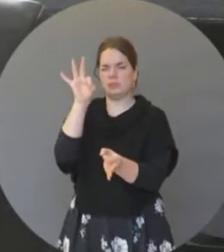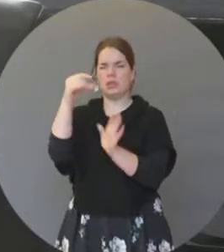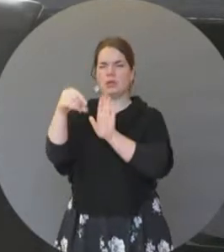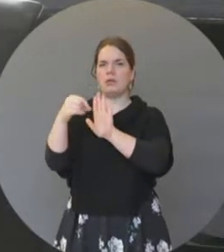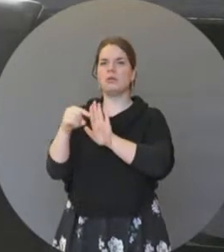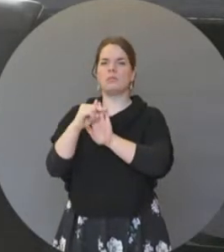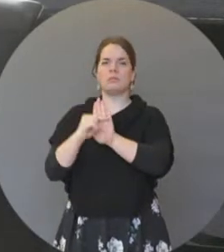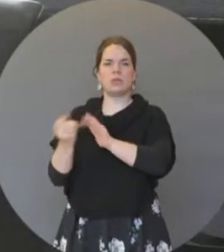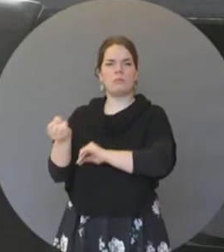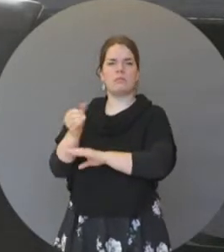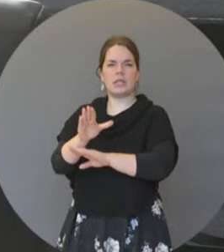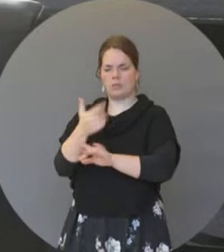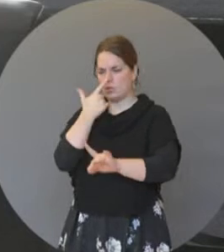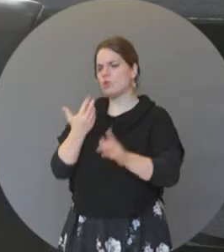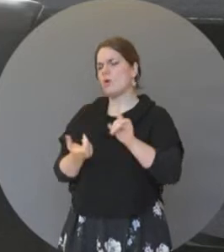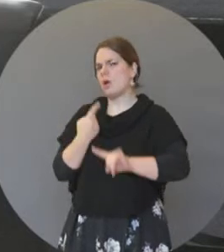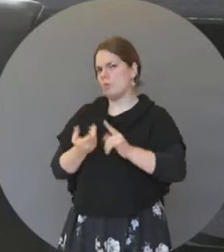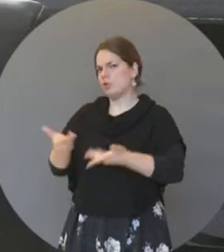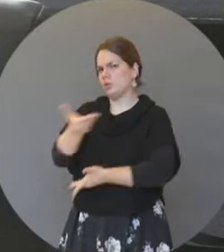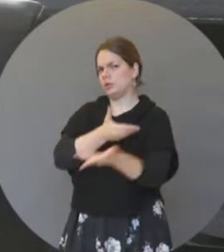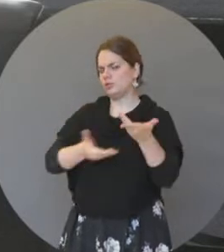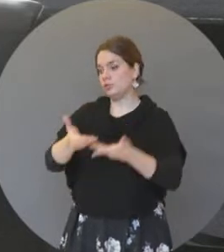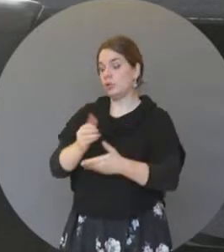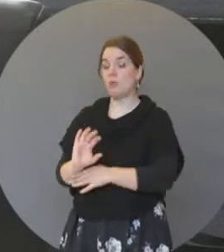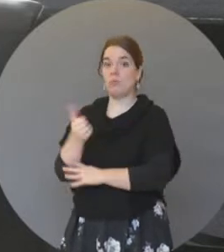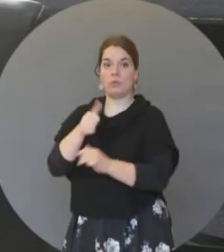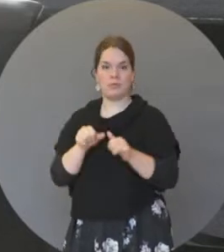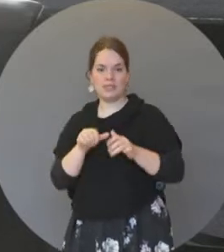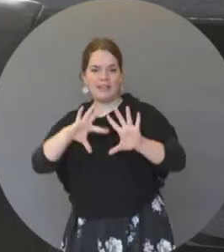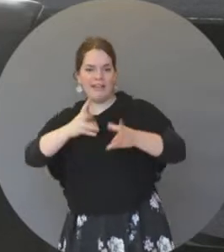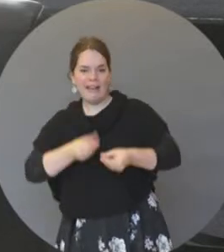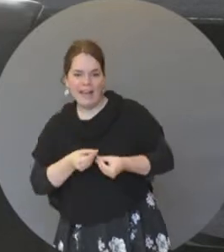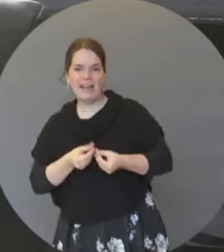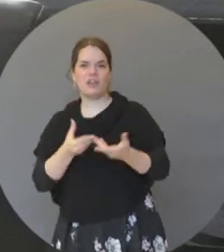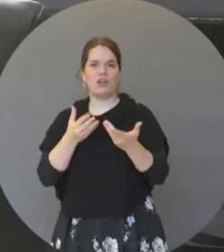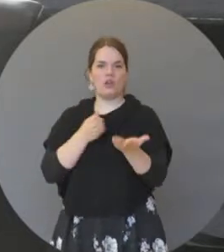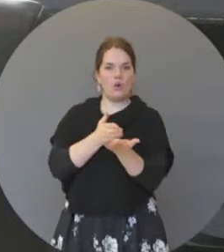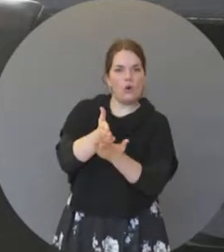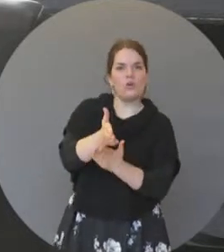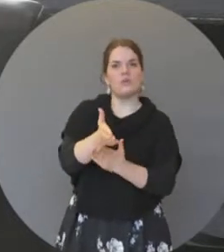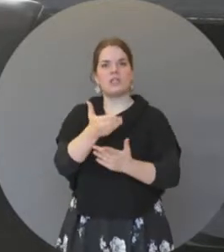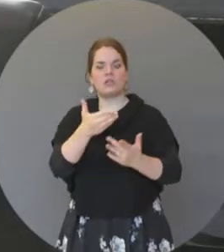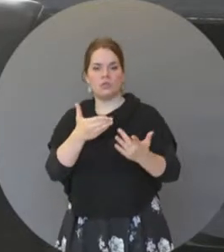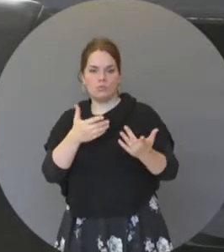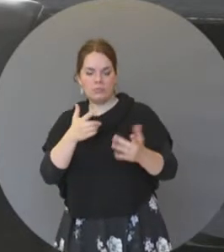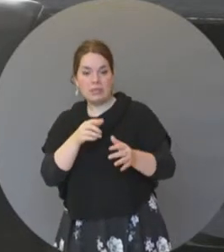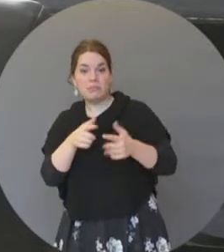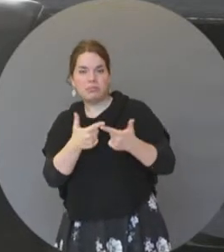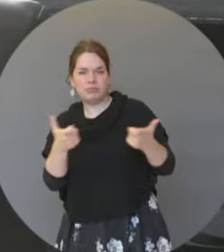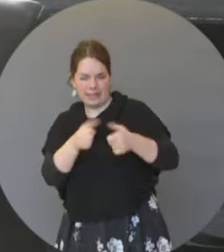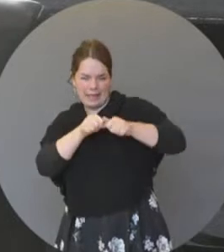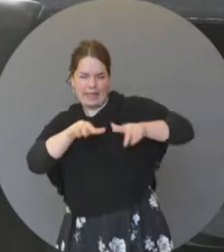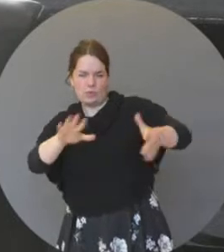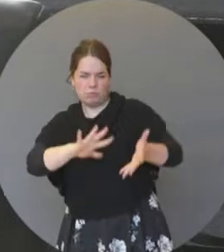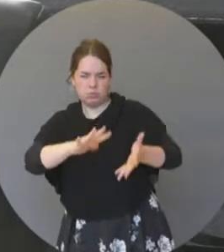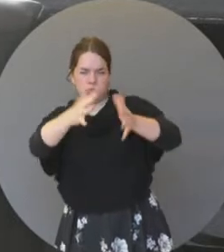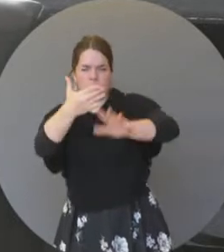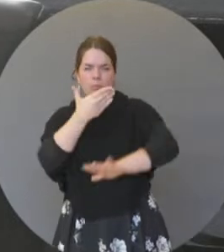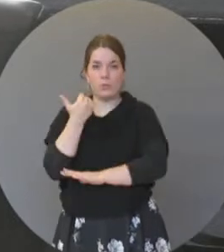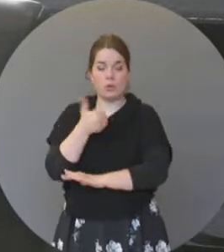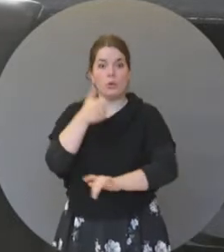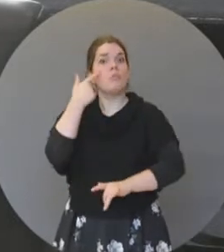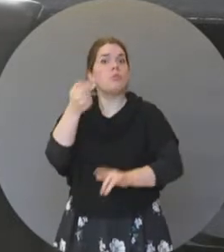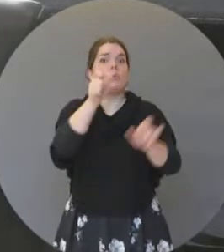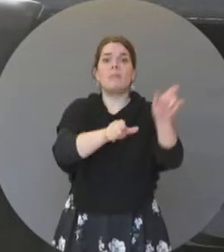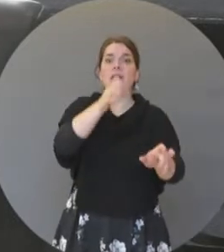il s'agit dans un premier temps d'améliorer le réseau d'accueil d'informations et d'orientation en direction des personnes âgées mais aussi des personnes en situation